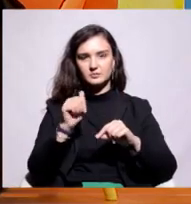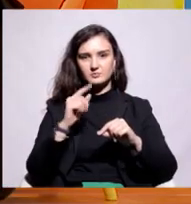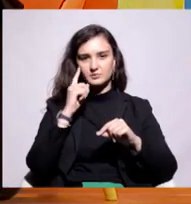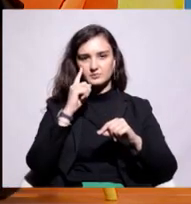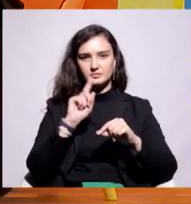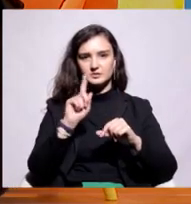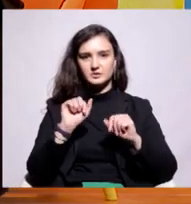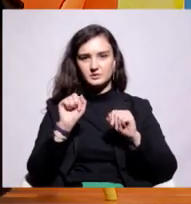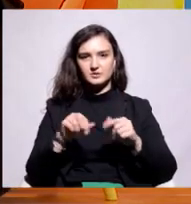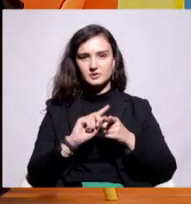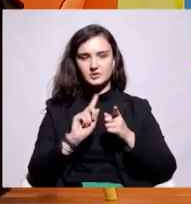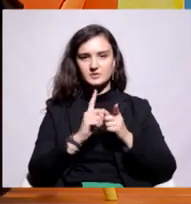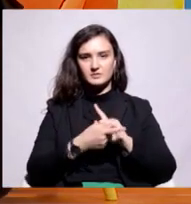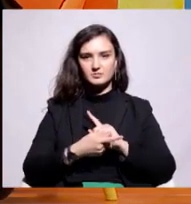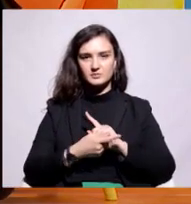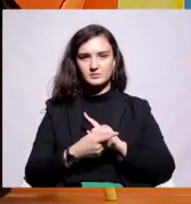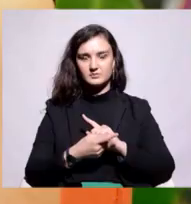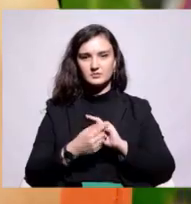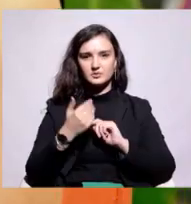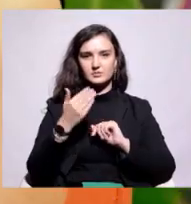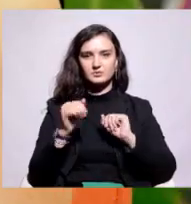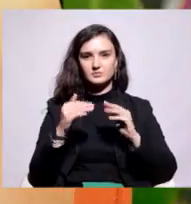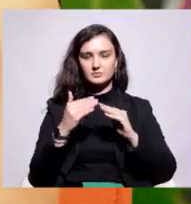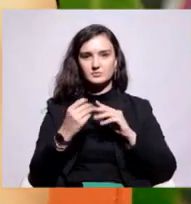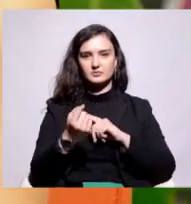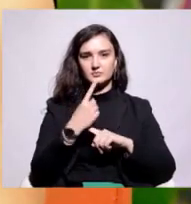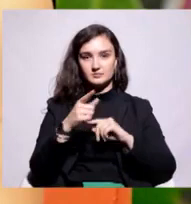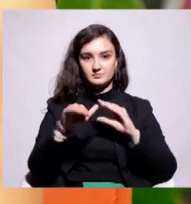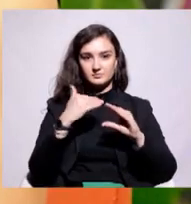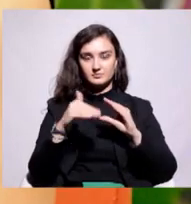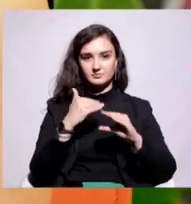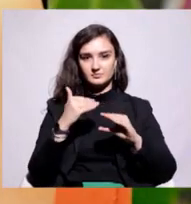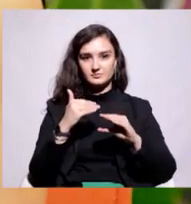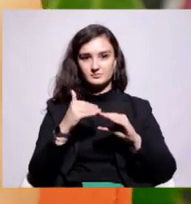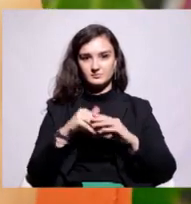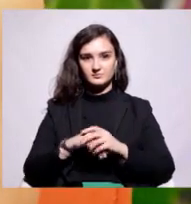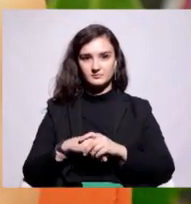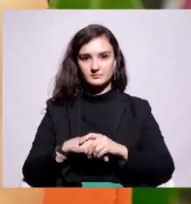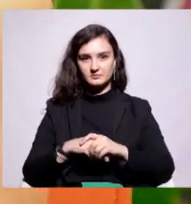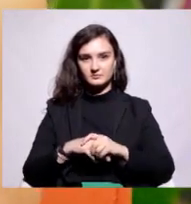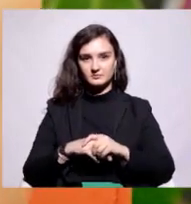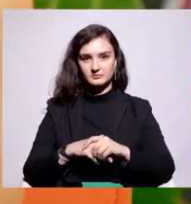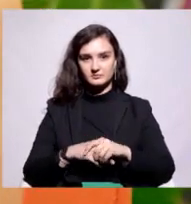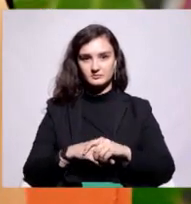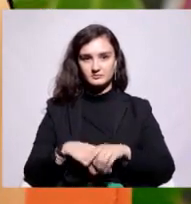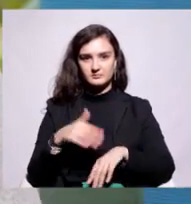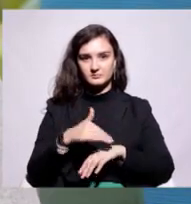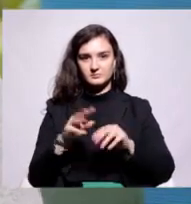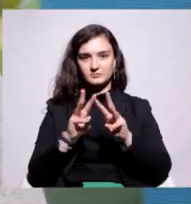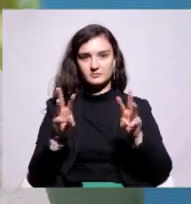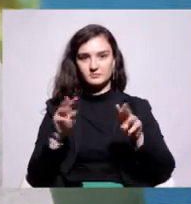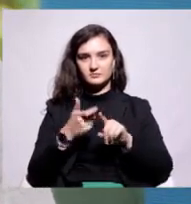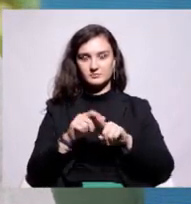ფიქრობ, რა შეიცვლებოდა? So you can send your homework to the indicated address on the screen. Great